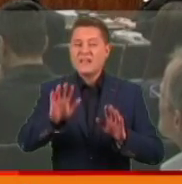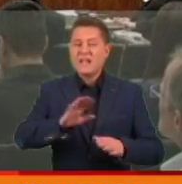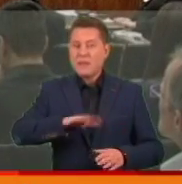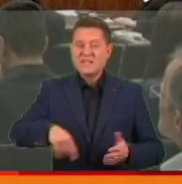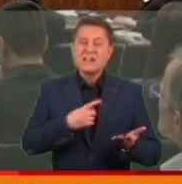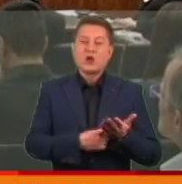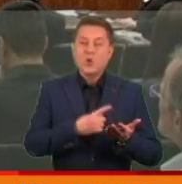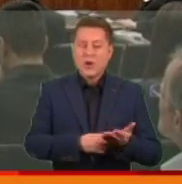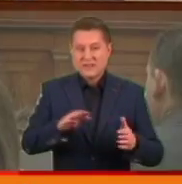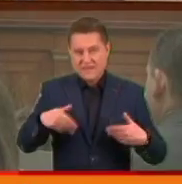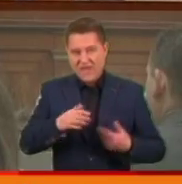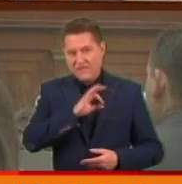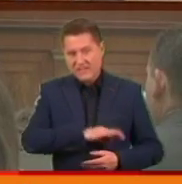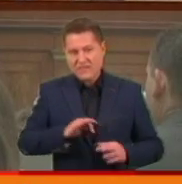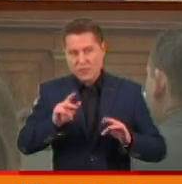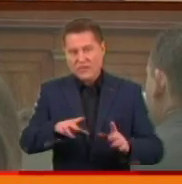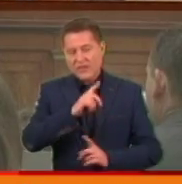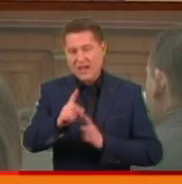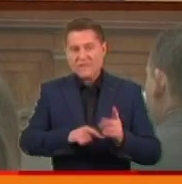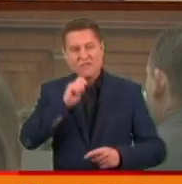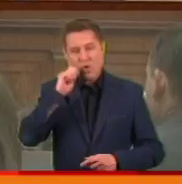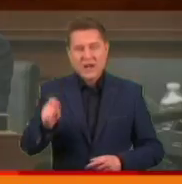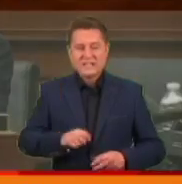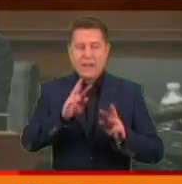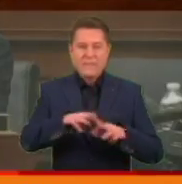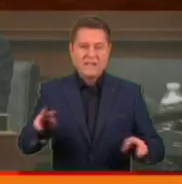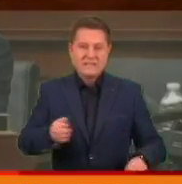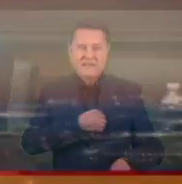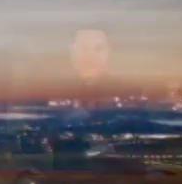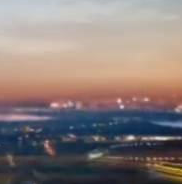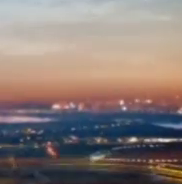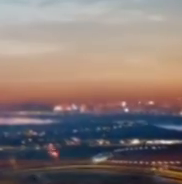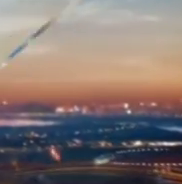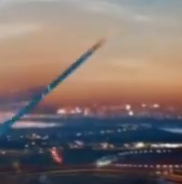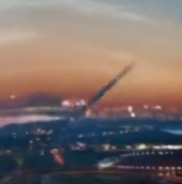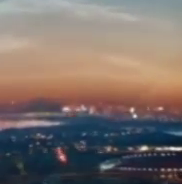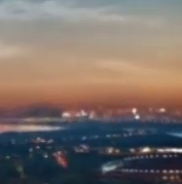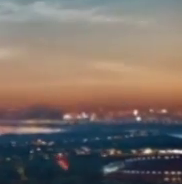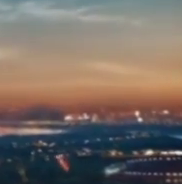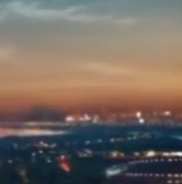доказів ефективного проведення реформ в українському міністерстві оборони.